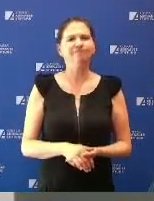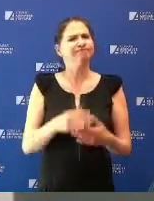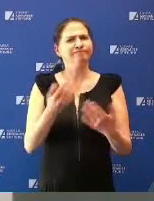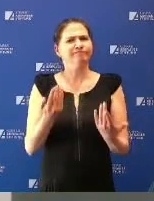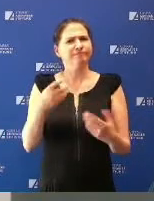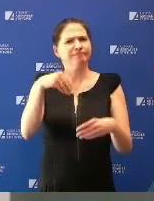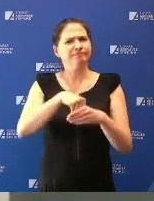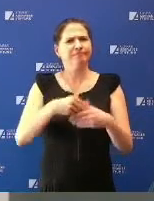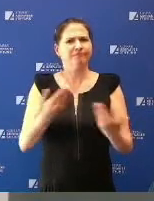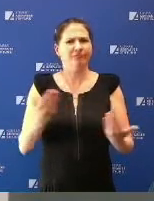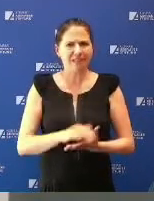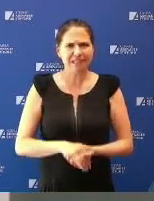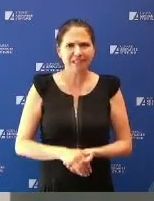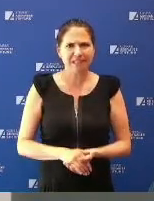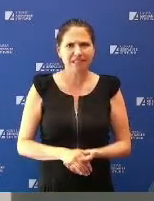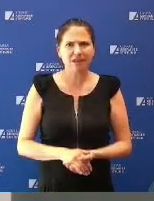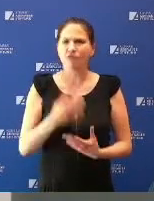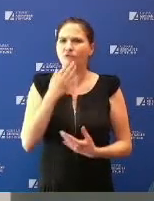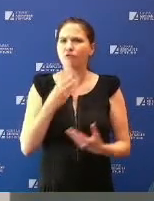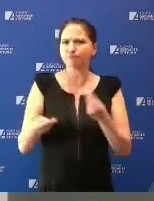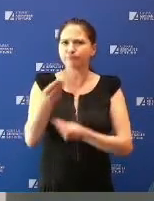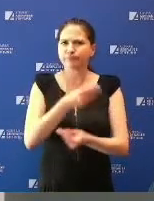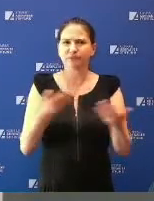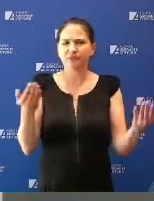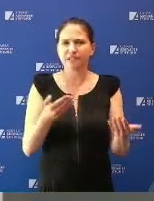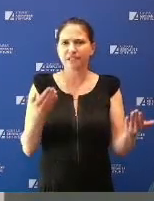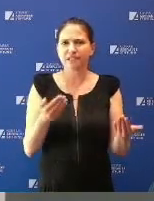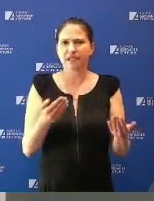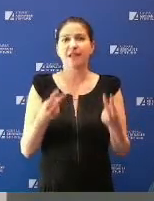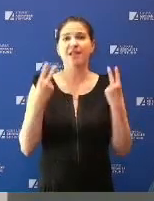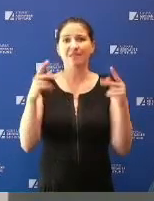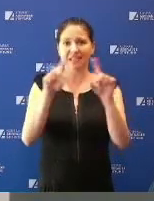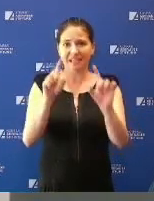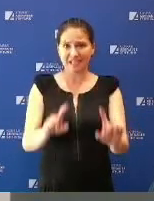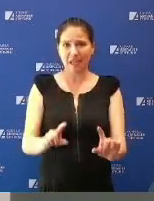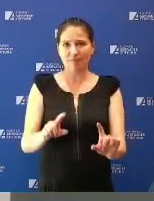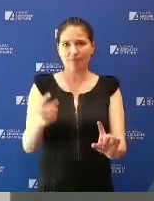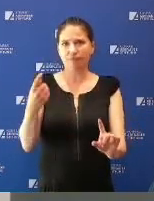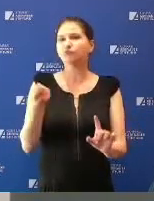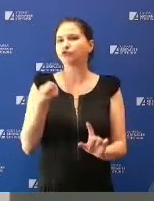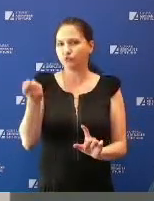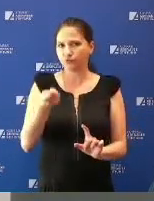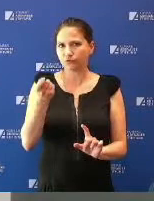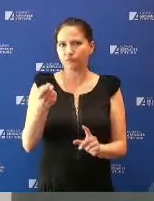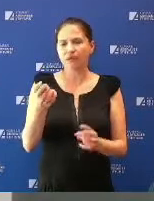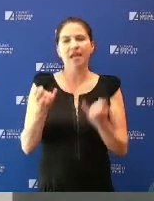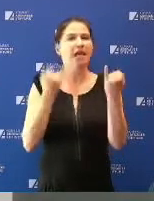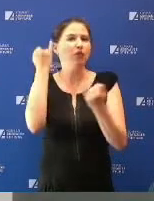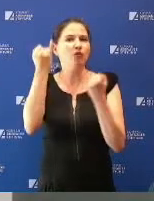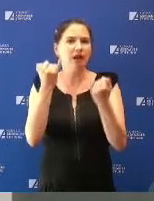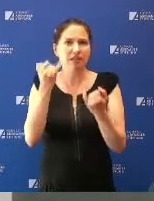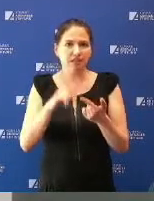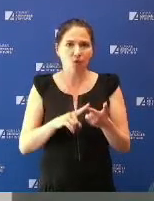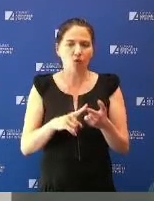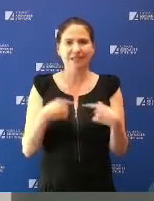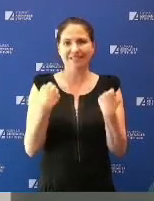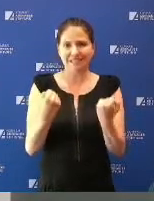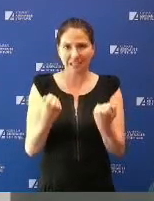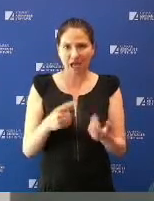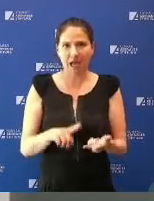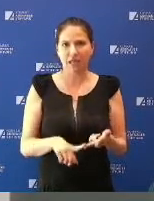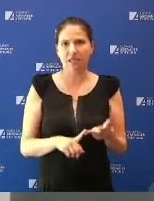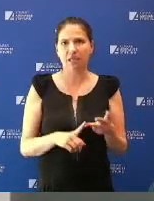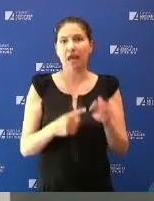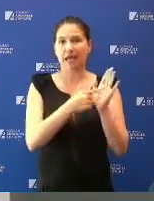heute? Es geht um die Kernthemen der Stiftung, um Innovation, um Sicherheit,